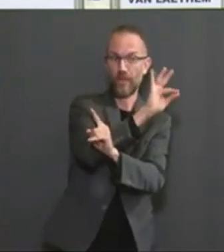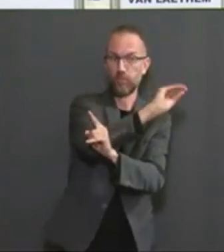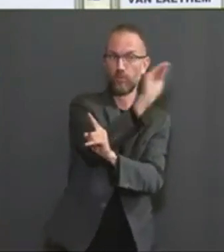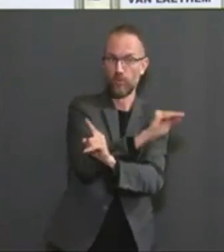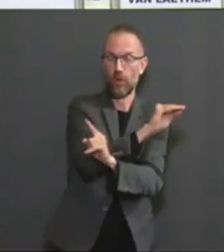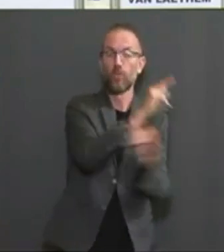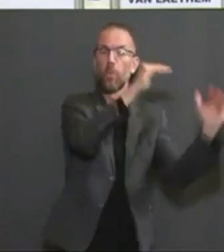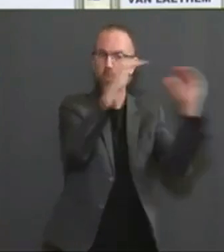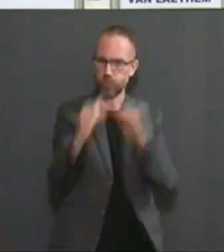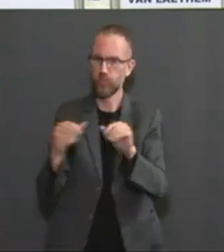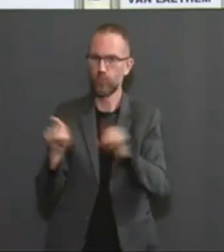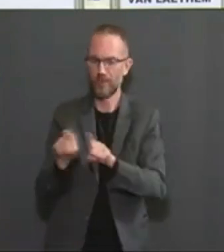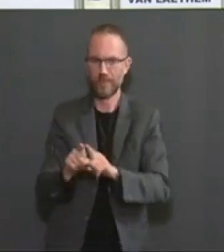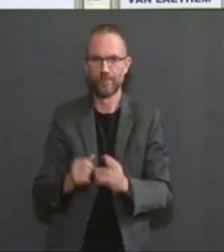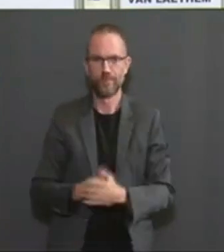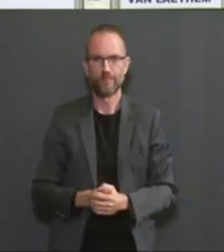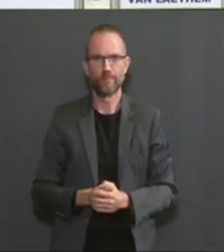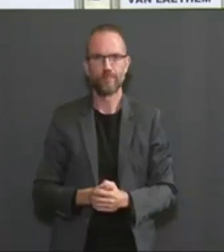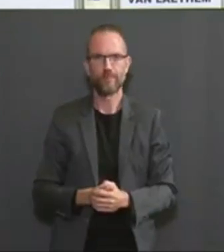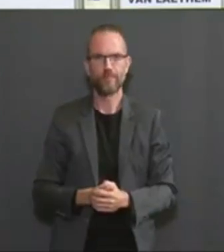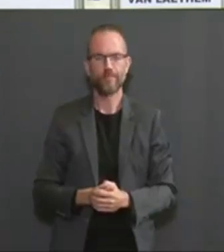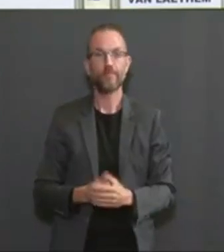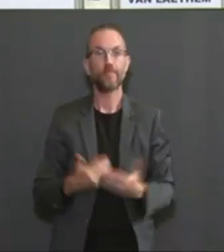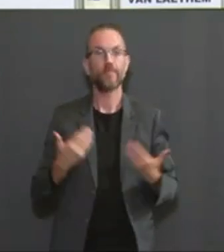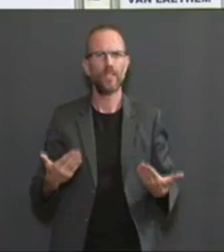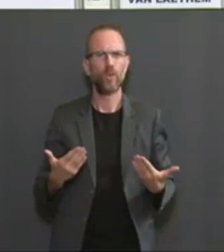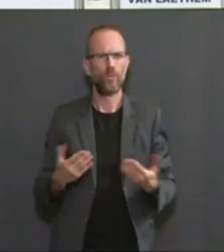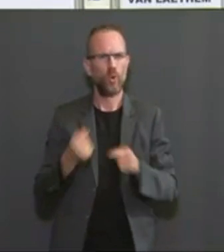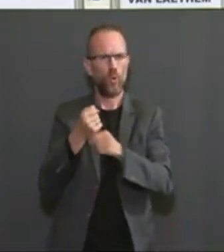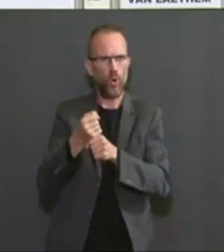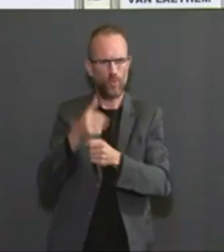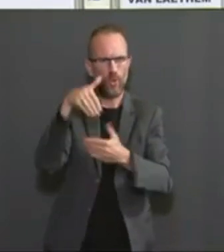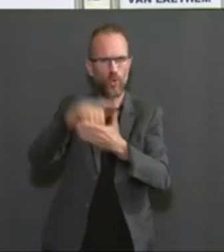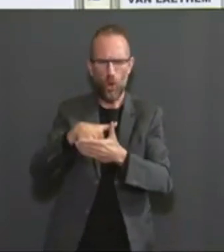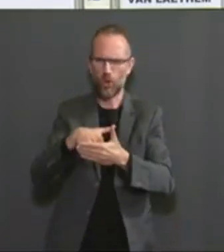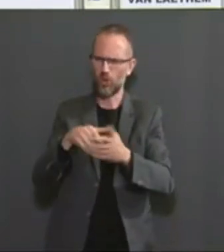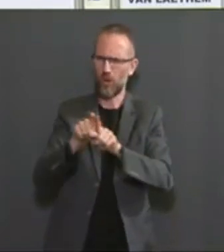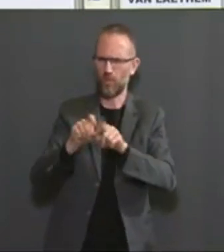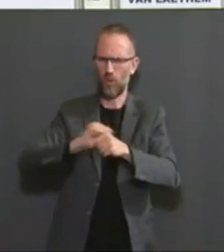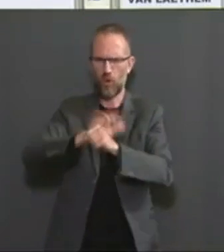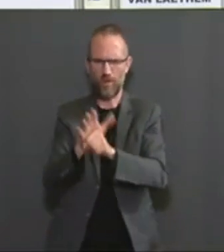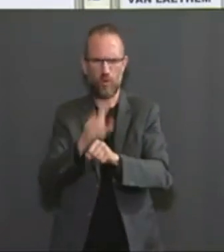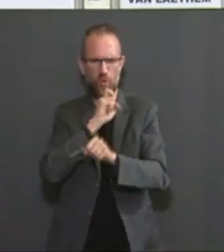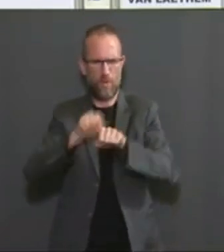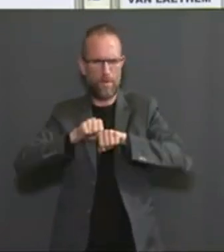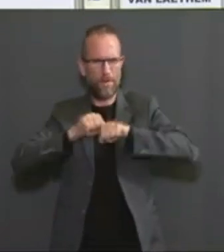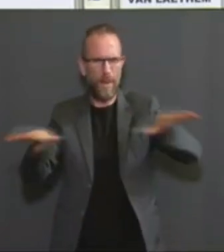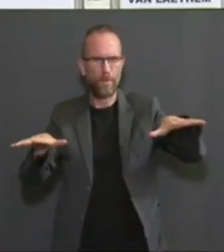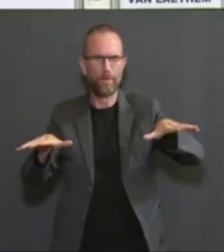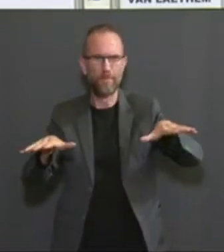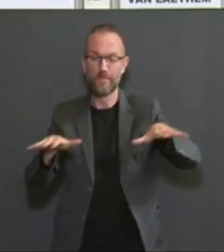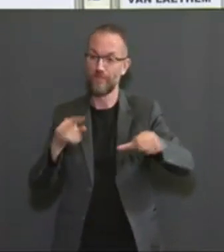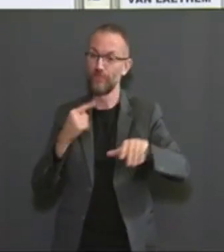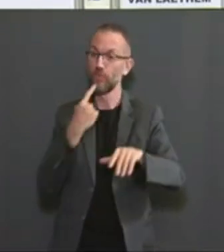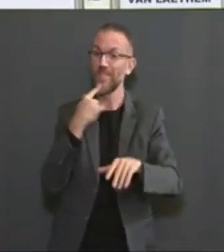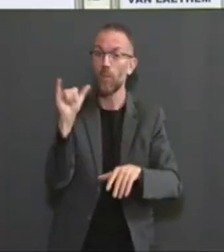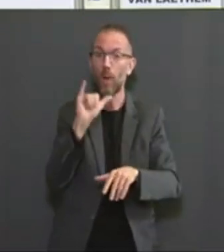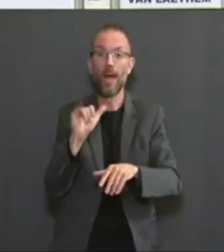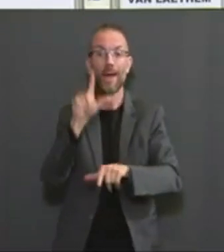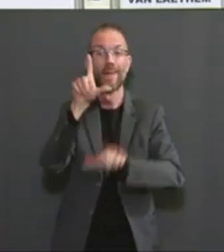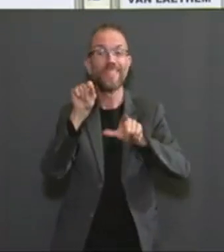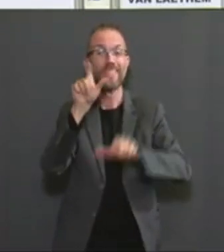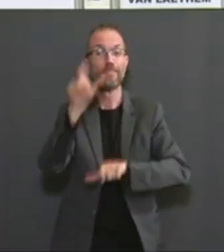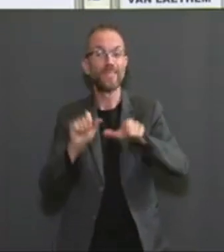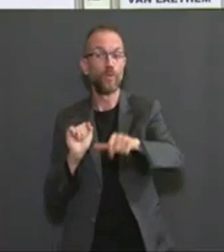Enfin, si on s'intéresse aux maisons de repos qui ont des réels clusters importants, avec plus de 10 cas, on a une